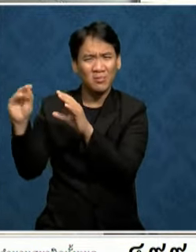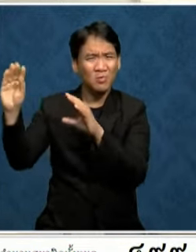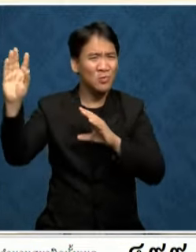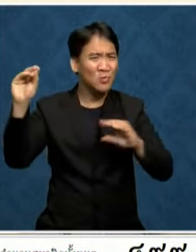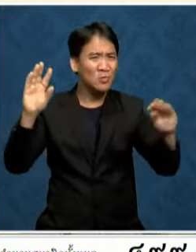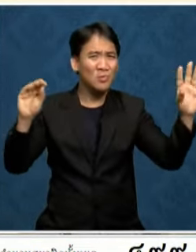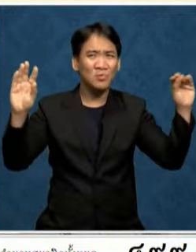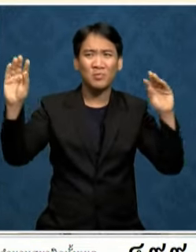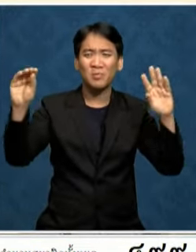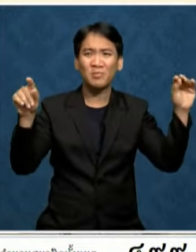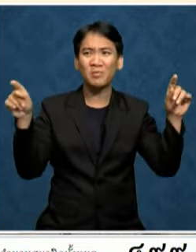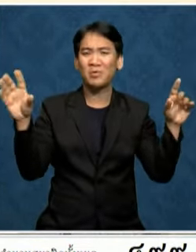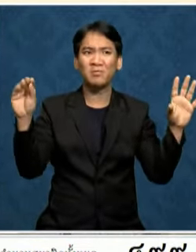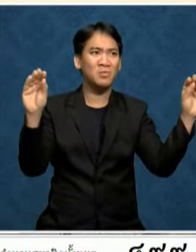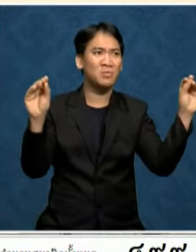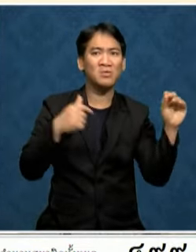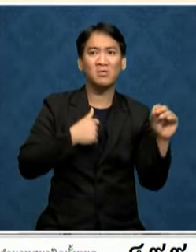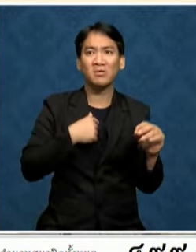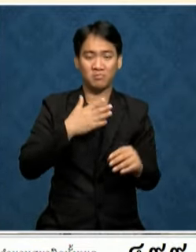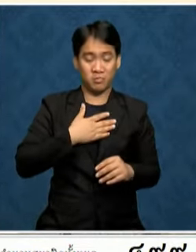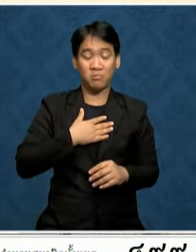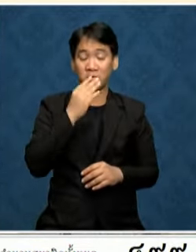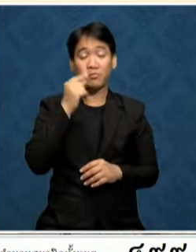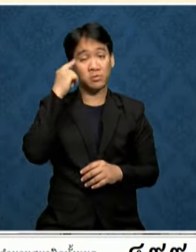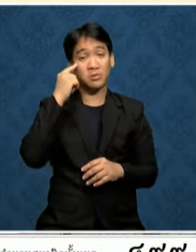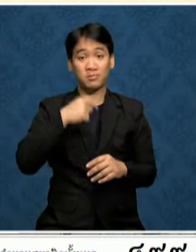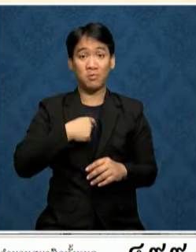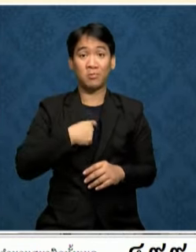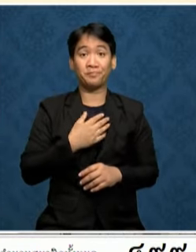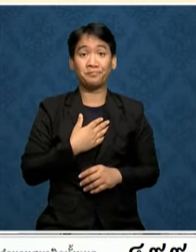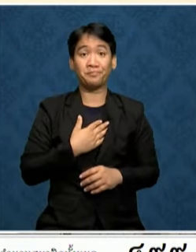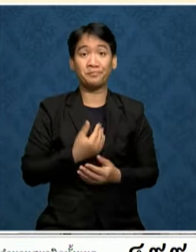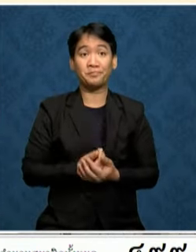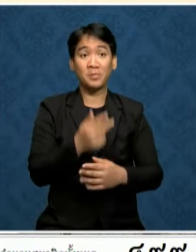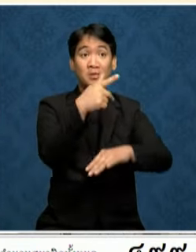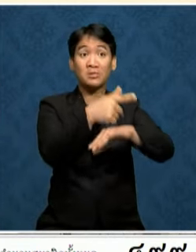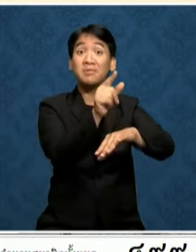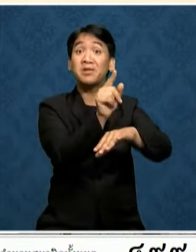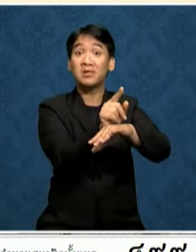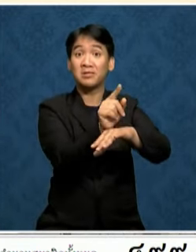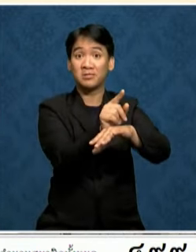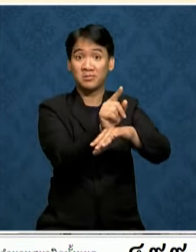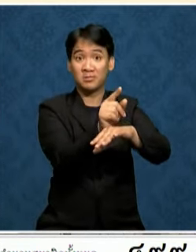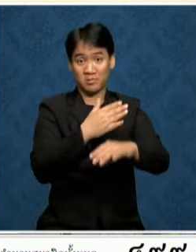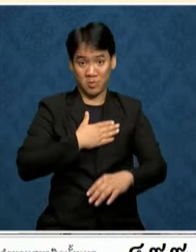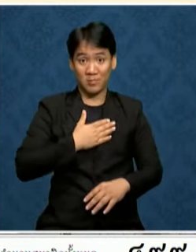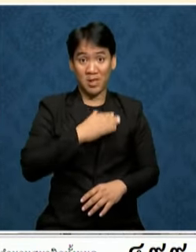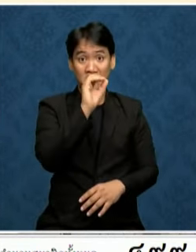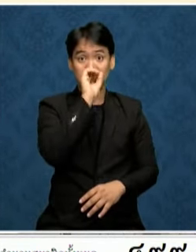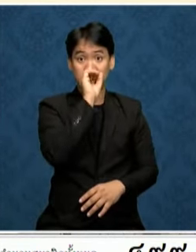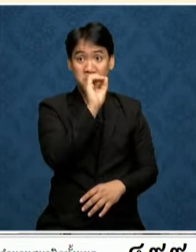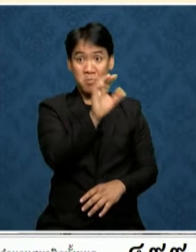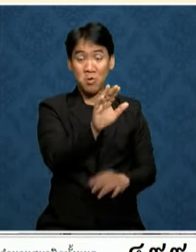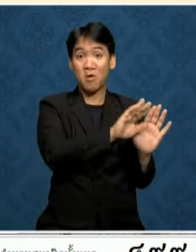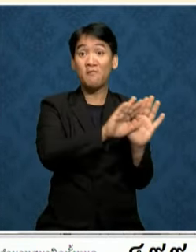เห็นของผมคือความเห็นแบบเนี้ยนะครับผมถึงขอกราบเรียนกับท่านประธานผ่านไป